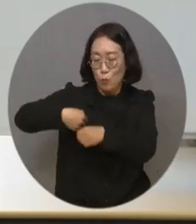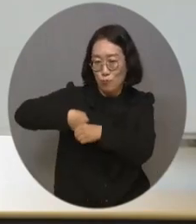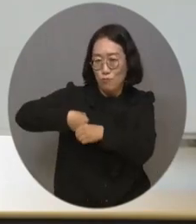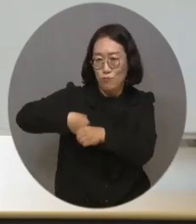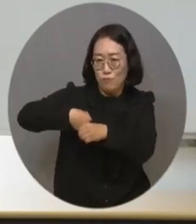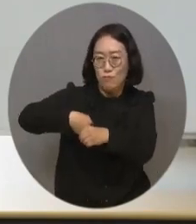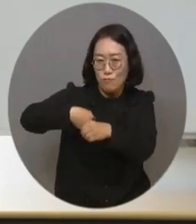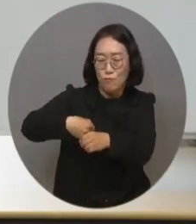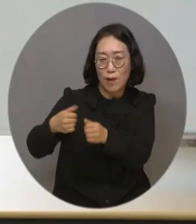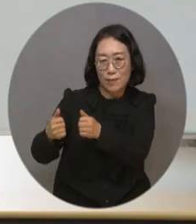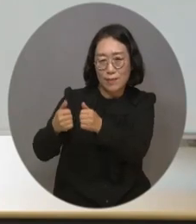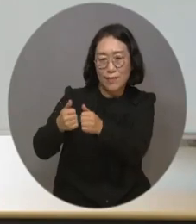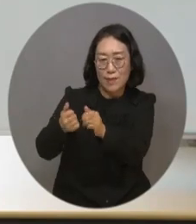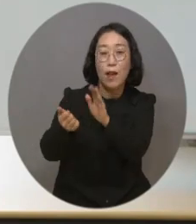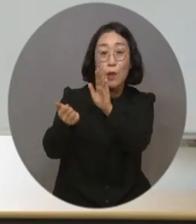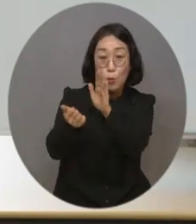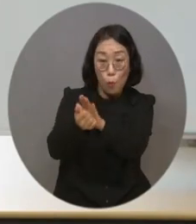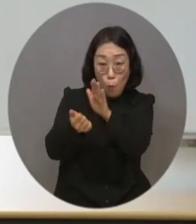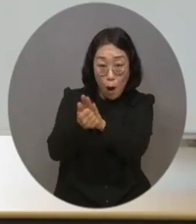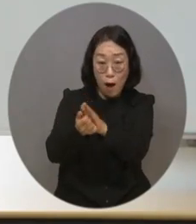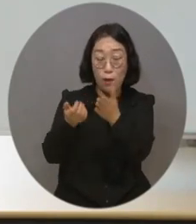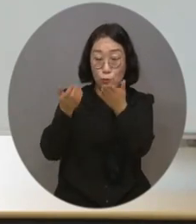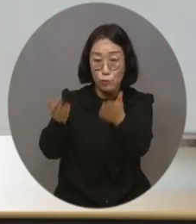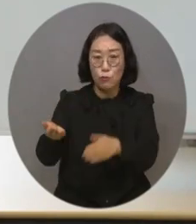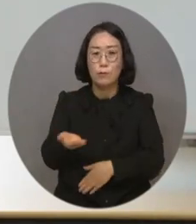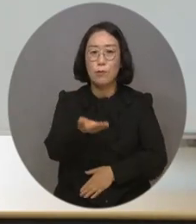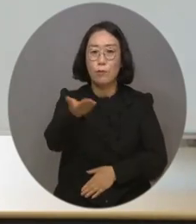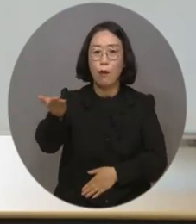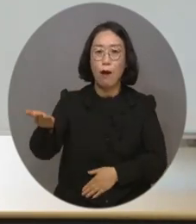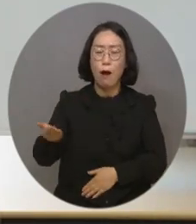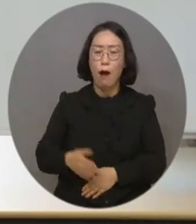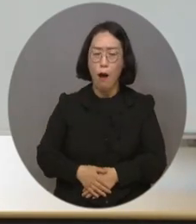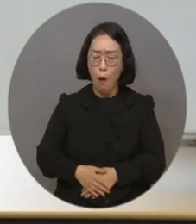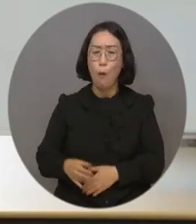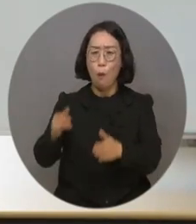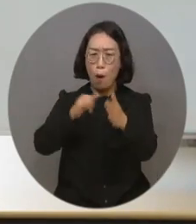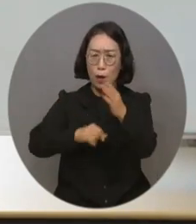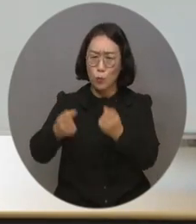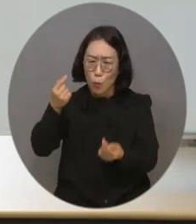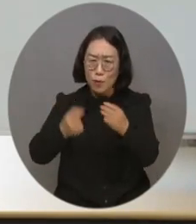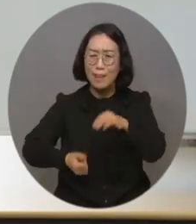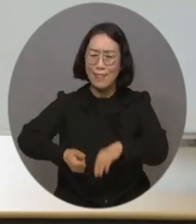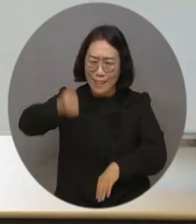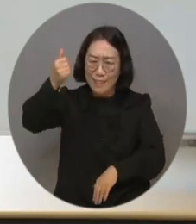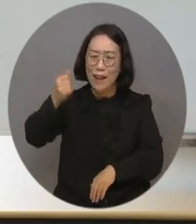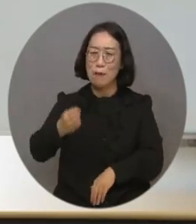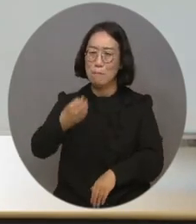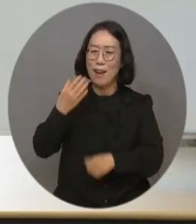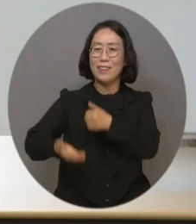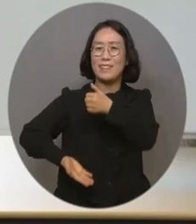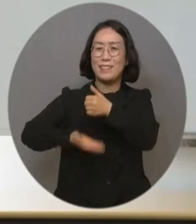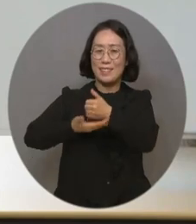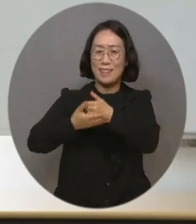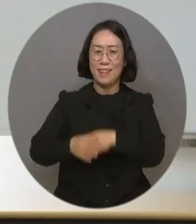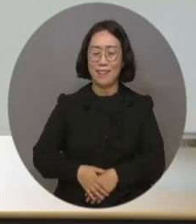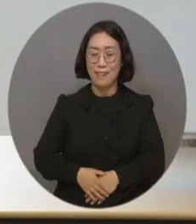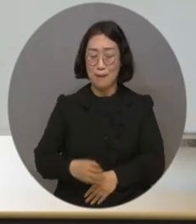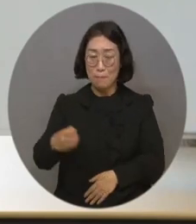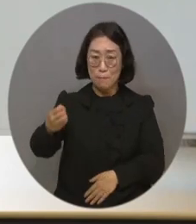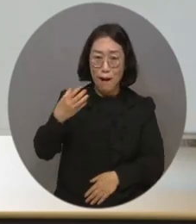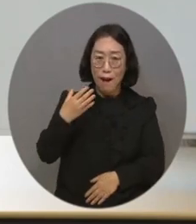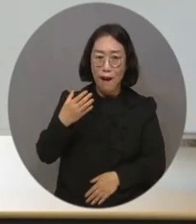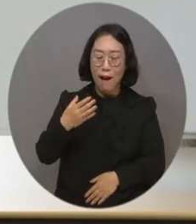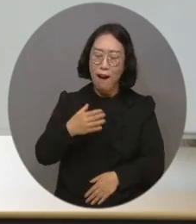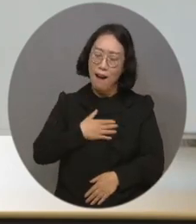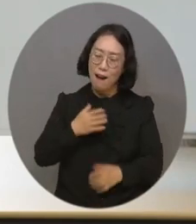하고 그럼으로써 그분들은 아이고, 가족보다 낫다 이거예요. 그런 말씀을 들었을